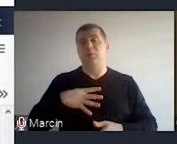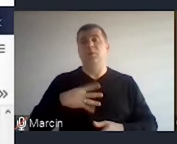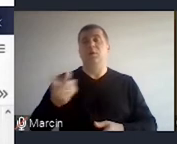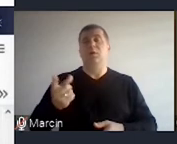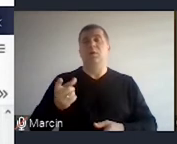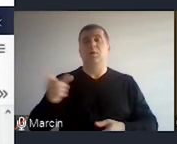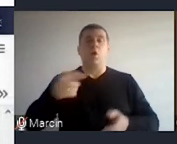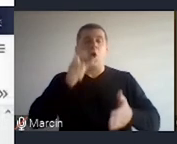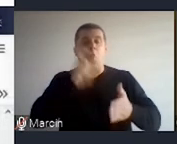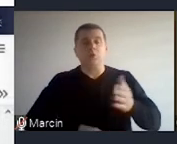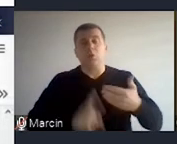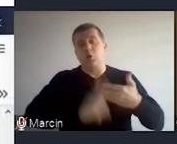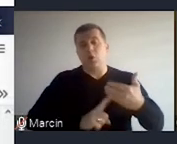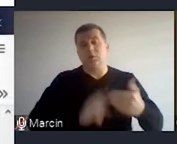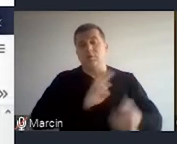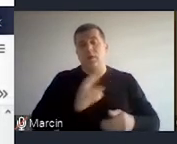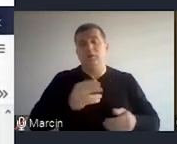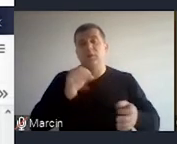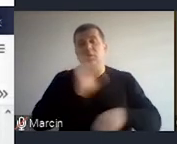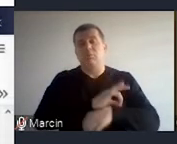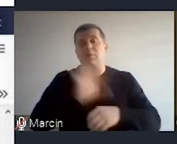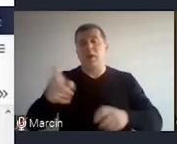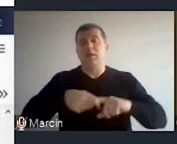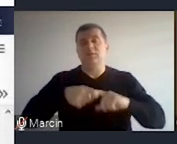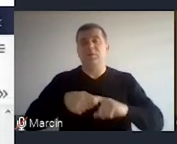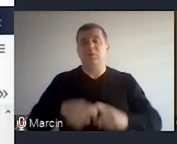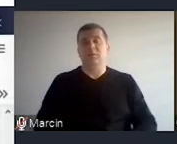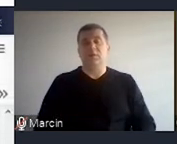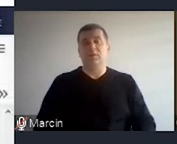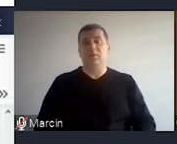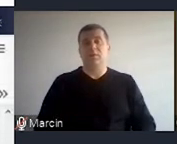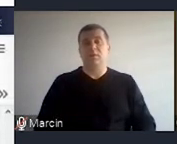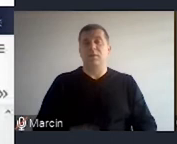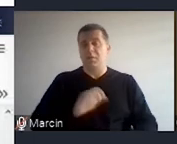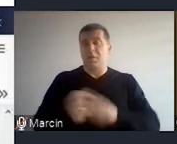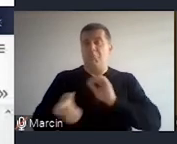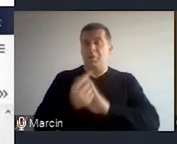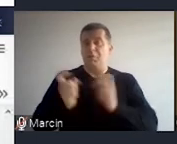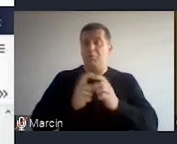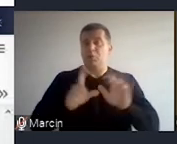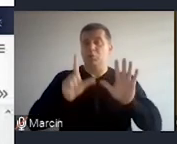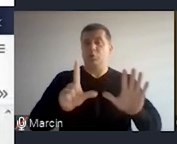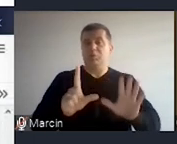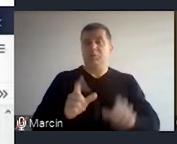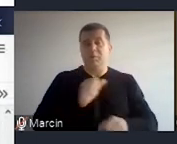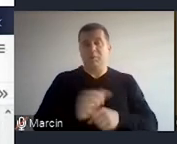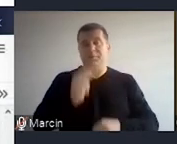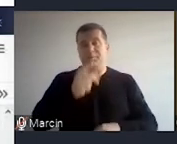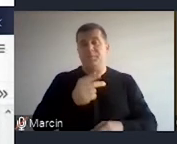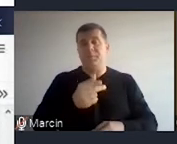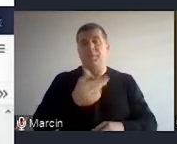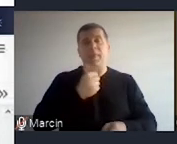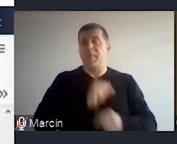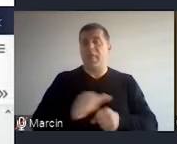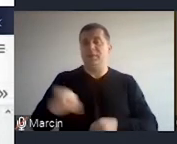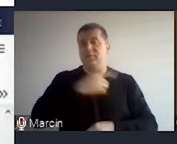z oceną, z rozliczaniem waszego projektu związana. No i pojawia się ten punkt siódmy, z którego nie